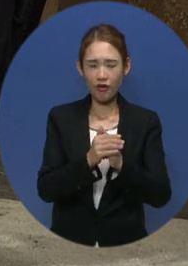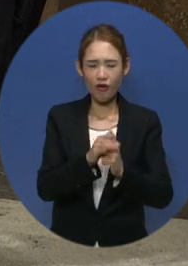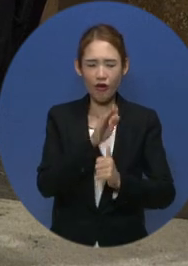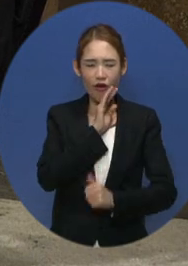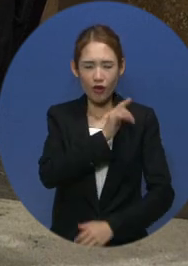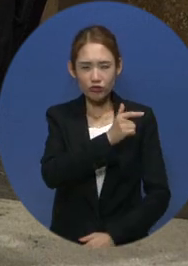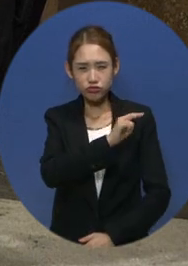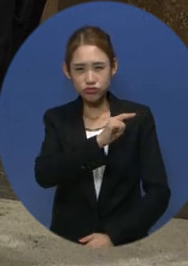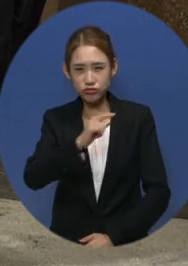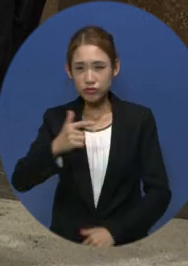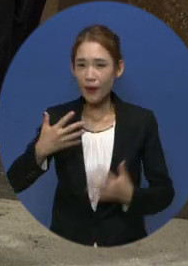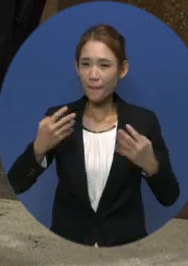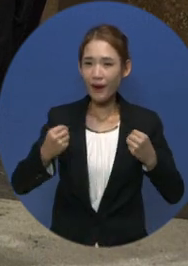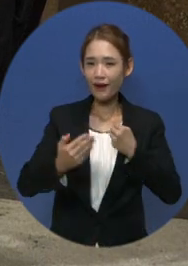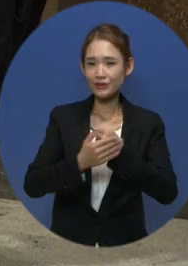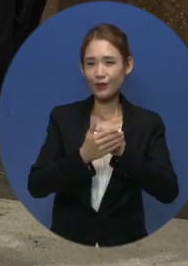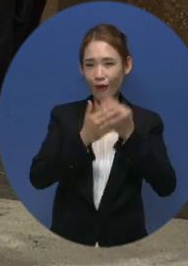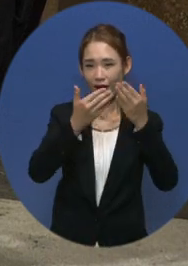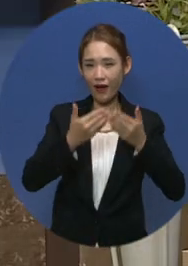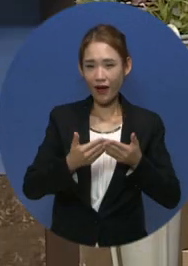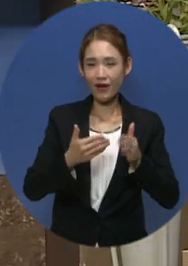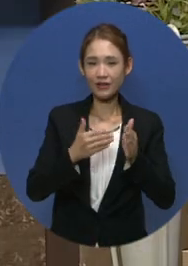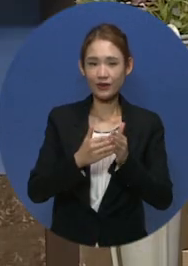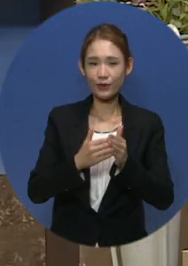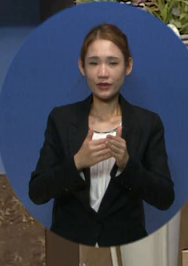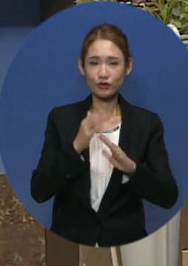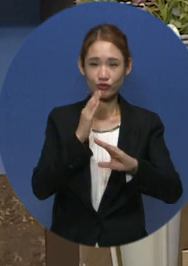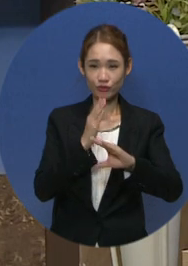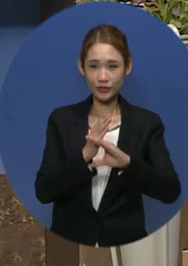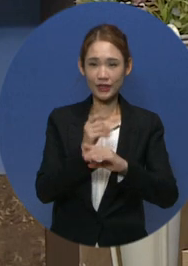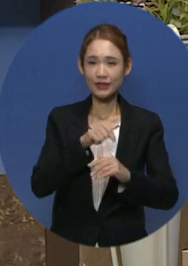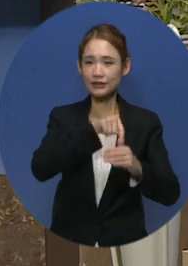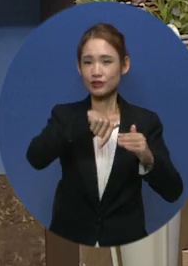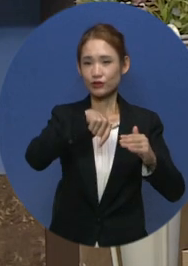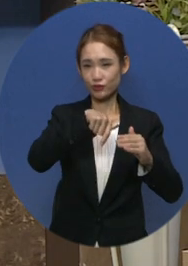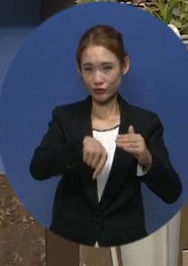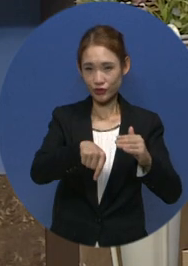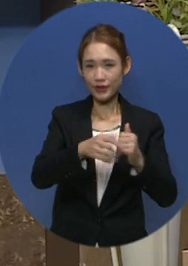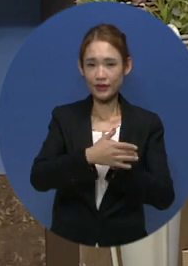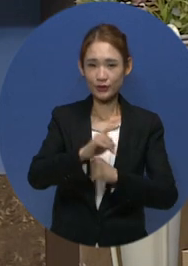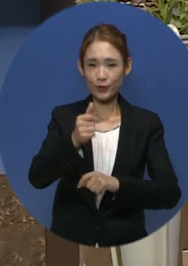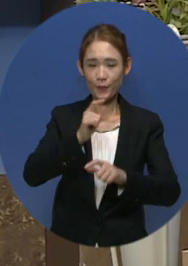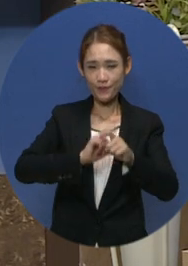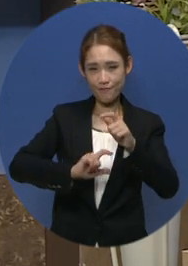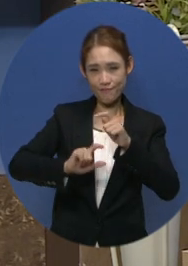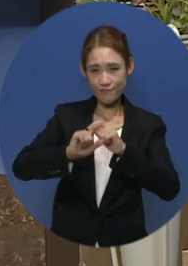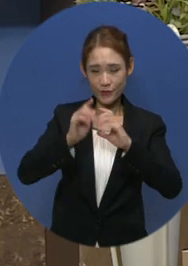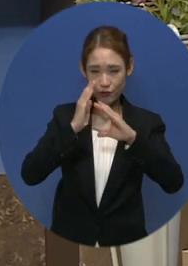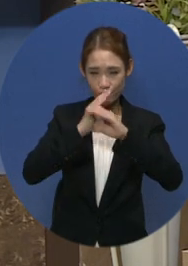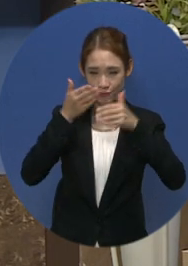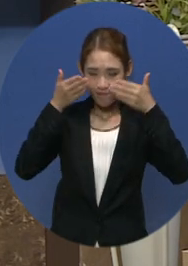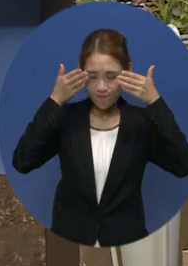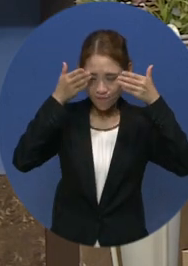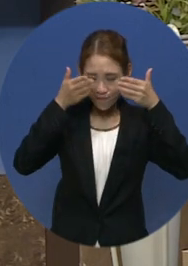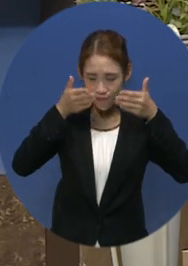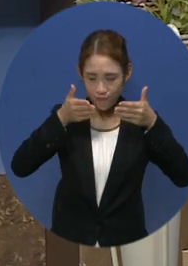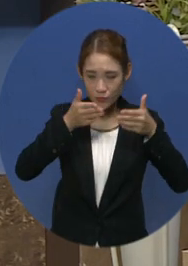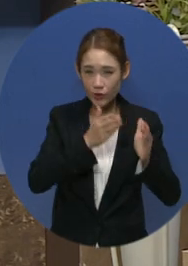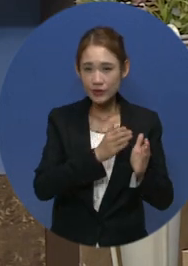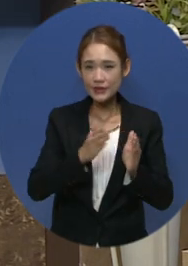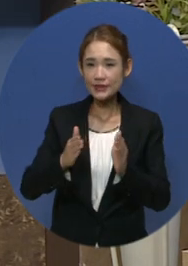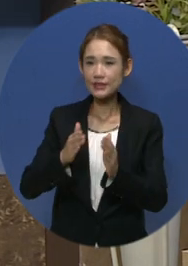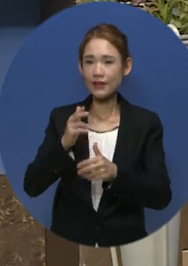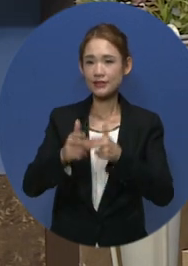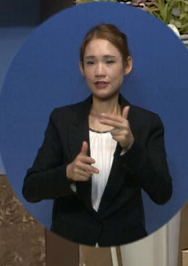여러 지원 사업을 네, 하고 계신 네, 것 같은데요. 네, 네, 네. 그럼 이제 이 중에서 보다 좀 더 중점적으로 진행하고 계시는